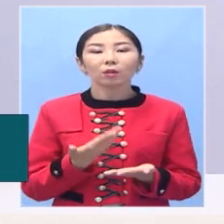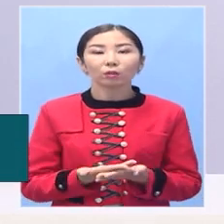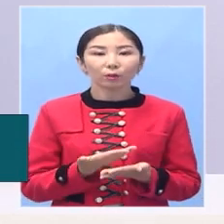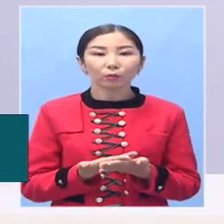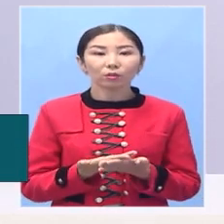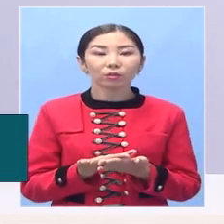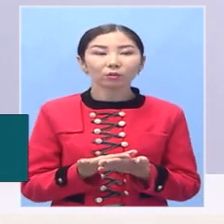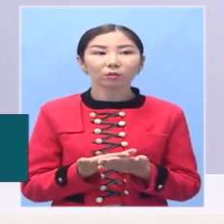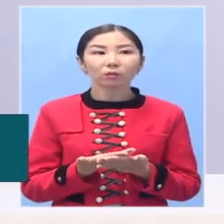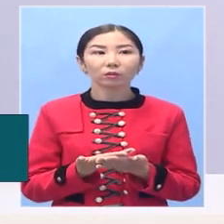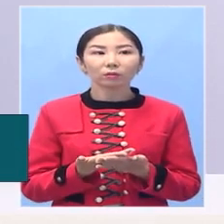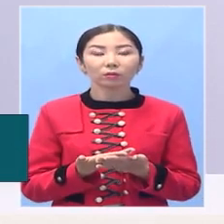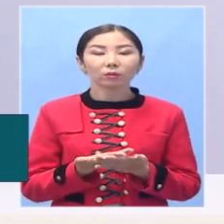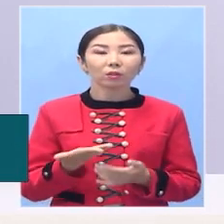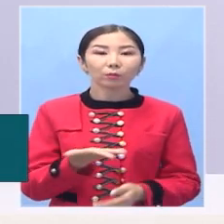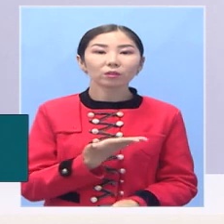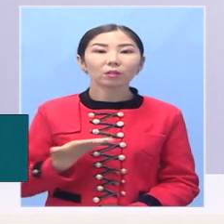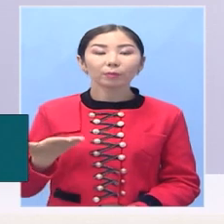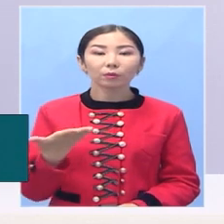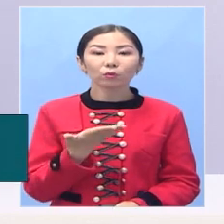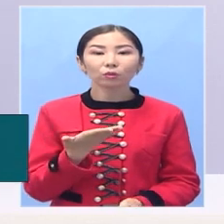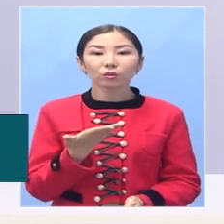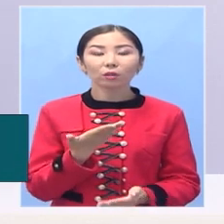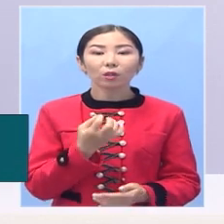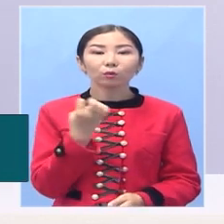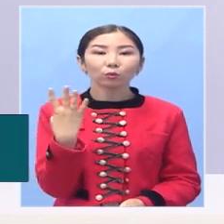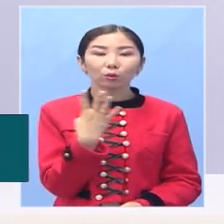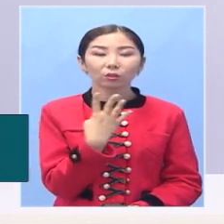бөлек бізде биыл 4